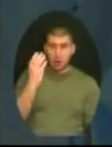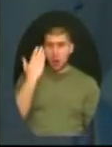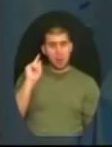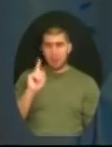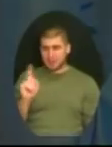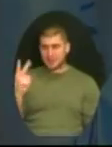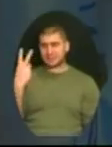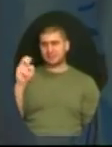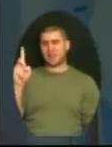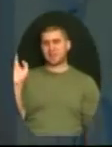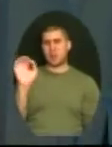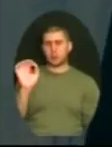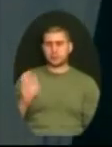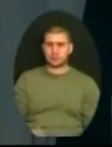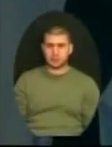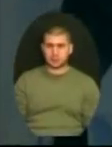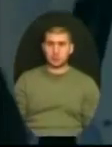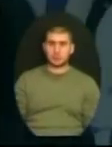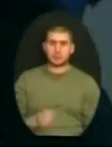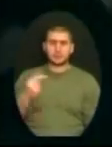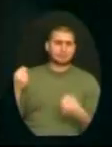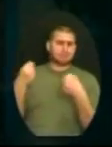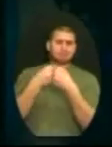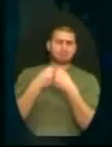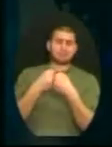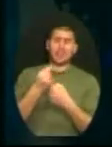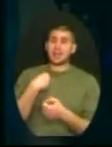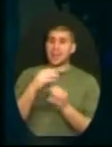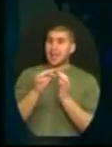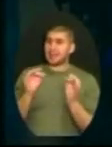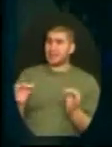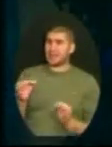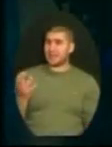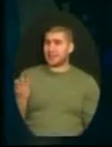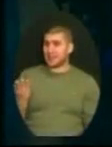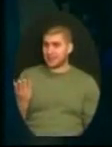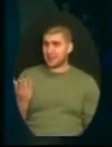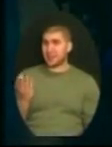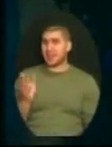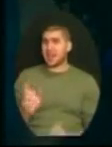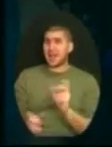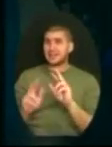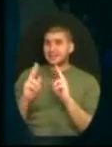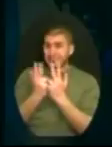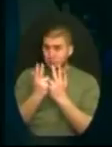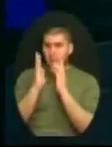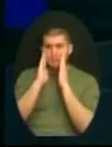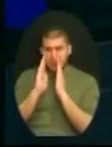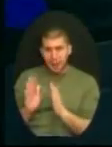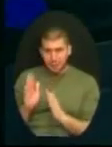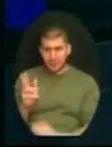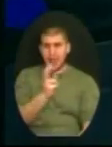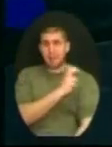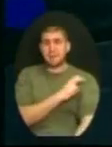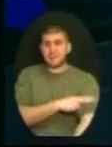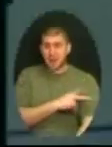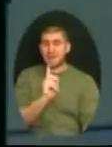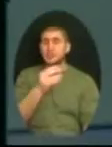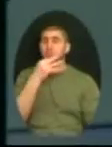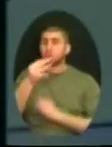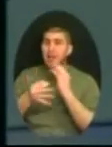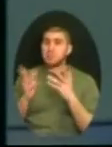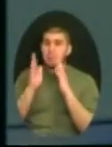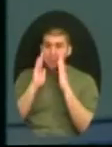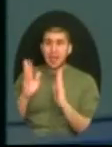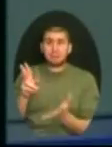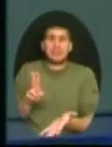לא מאמין 21%. סתם, אני אתחיל איתך. לא, אז אני אתחיל איתך. יכול להיות שהציבור, הציבור כן. הוא מאמין לו, הציבור. אבל השאלה, גם אם הציבור